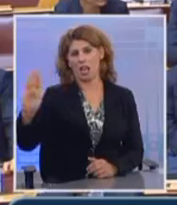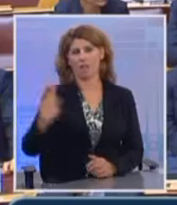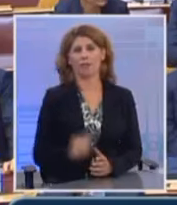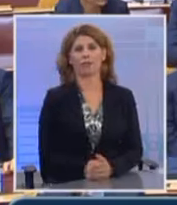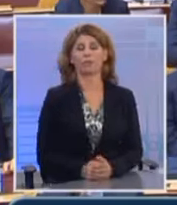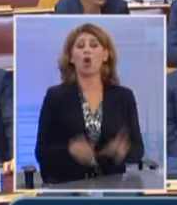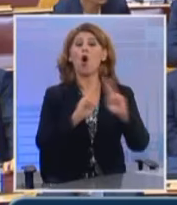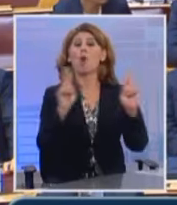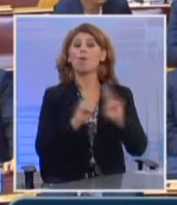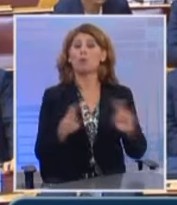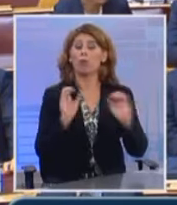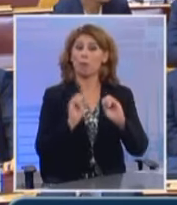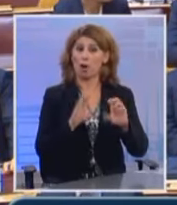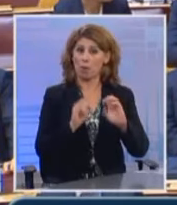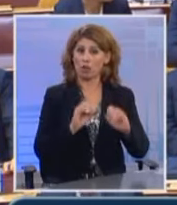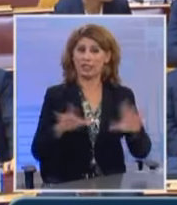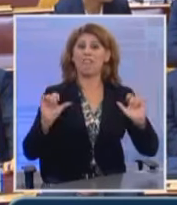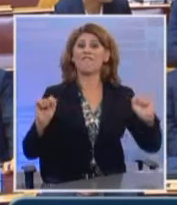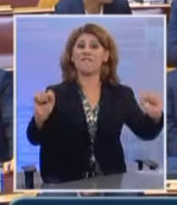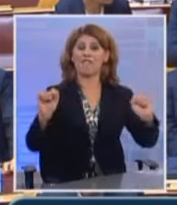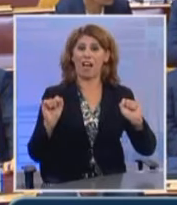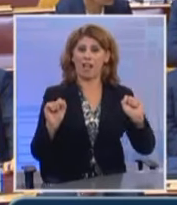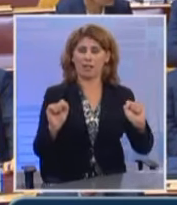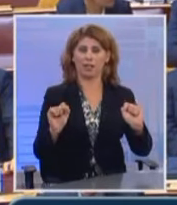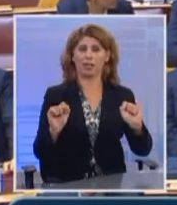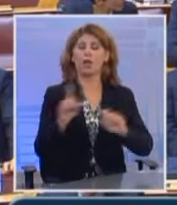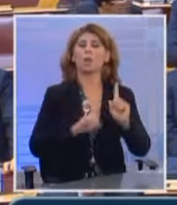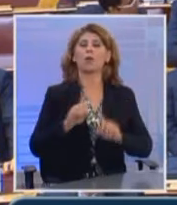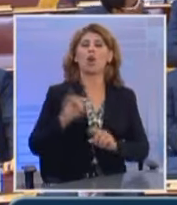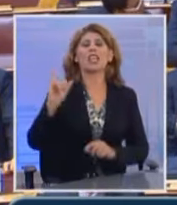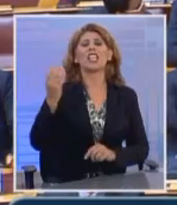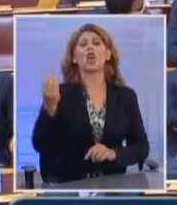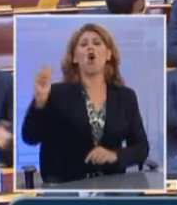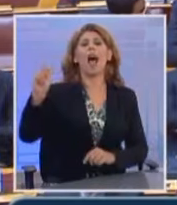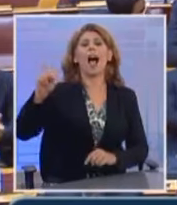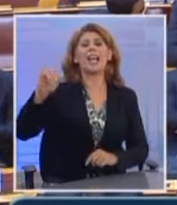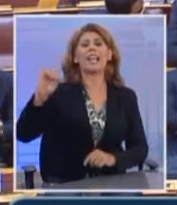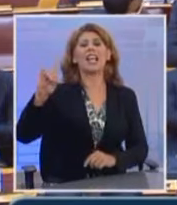Ο ομοσπονδιακός προπονητής Άρσης Βαρών Ιωαννίδης Δημήτριος.